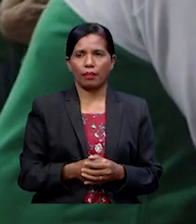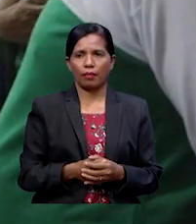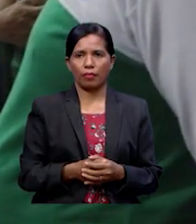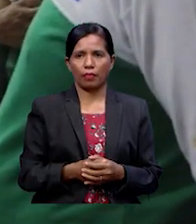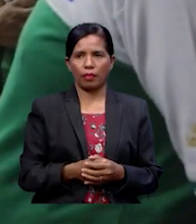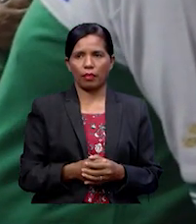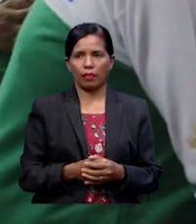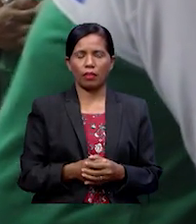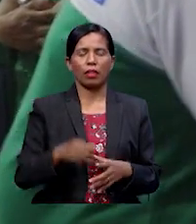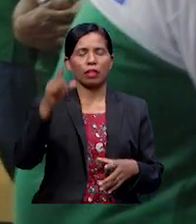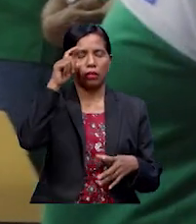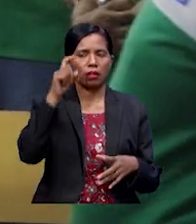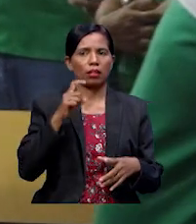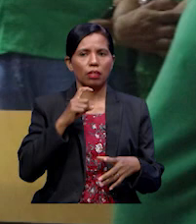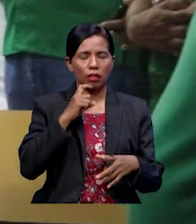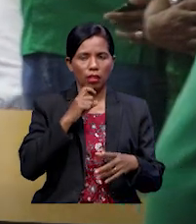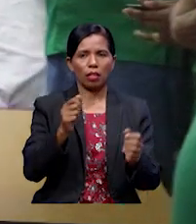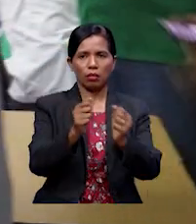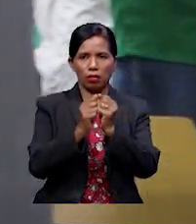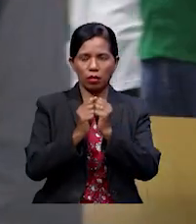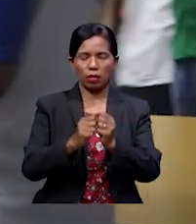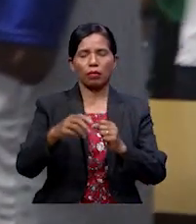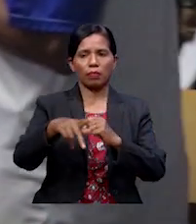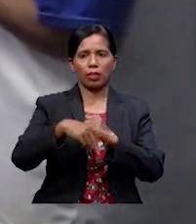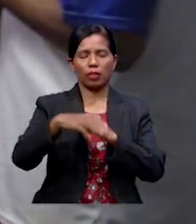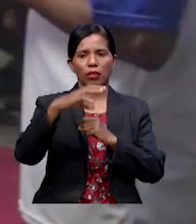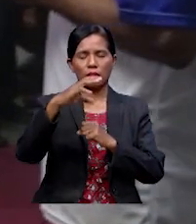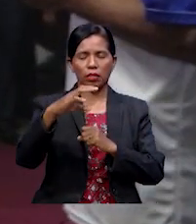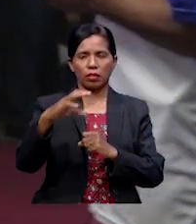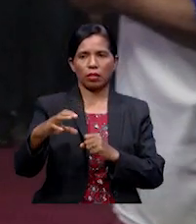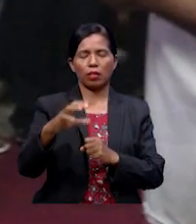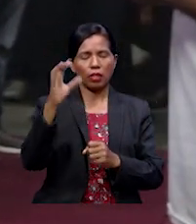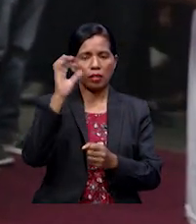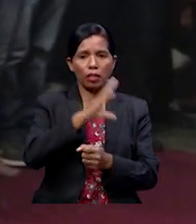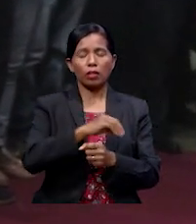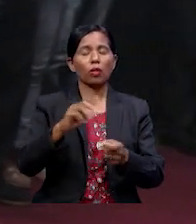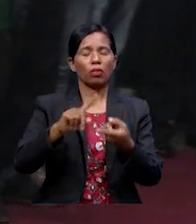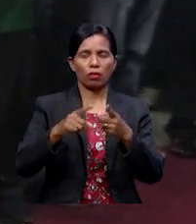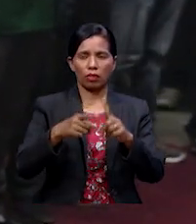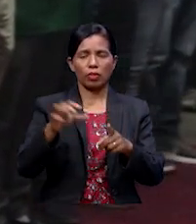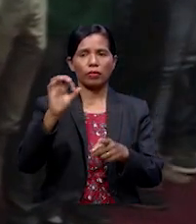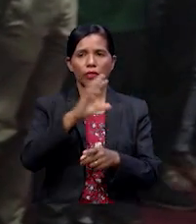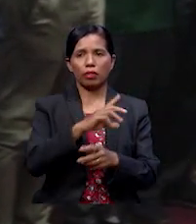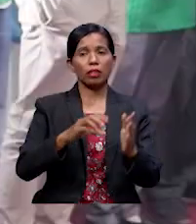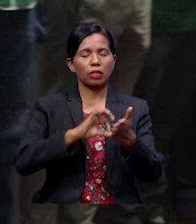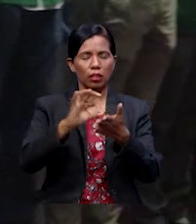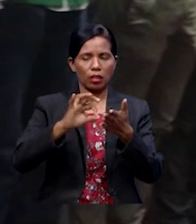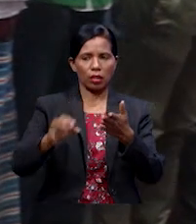Bibang demos, Kairala Sananusmaum akompanya husi Sekretaris Jeral Francisco Calborelai fopose bak